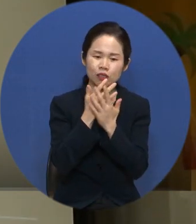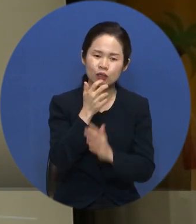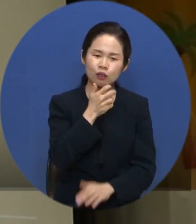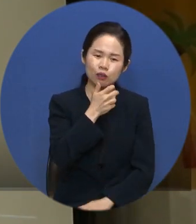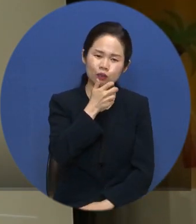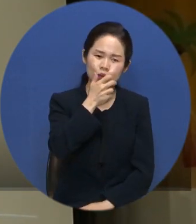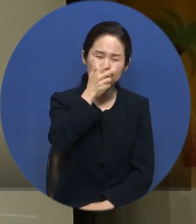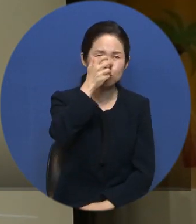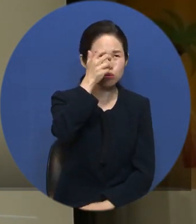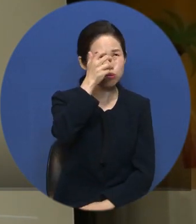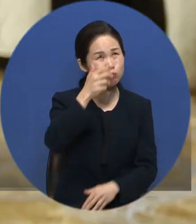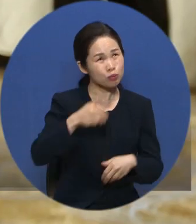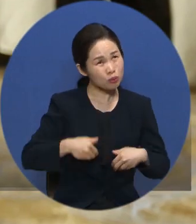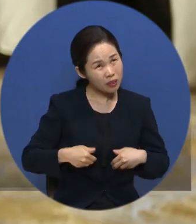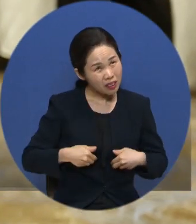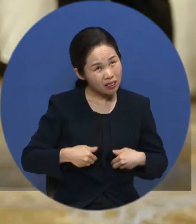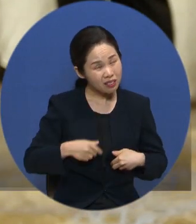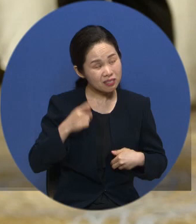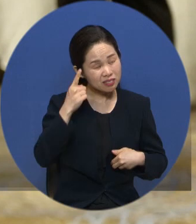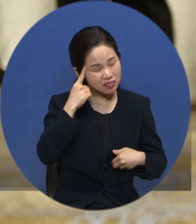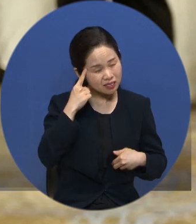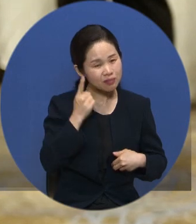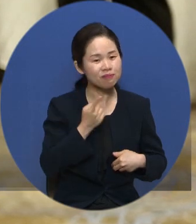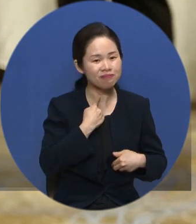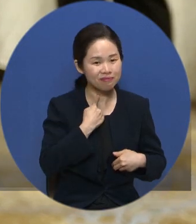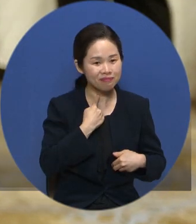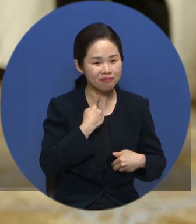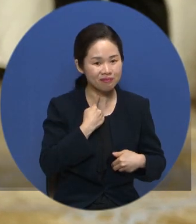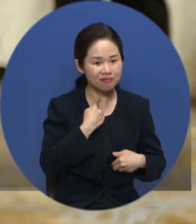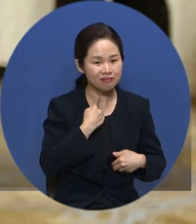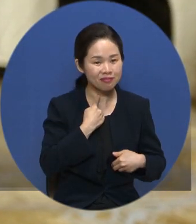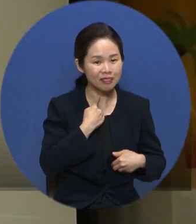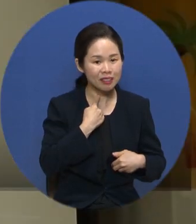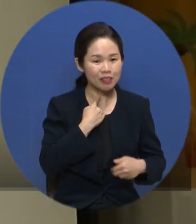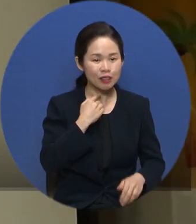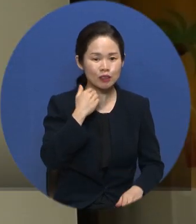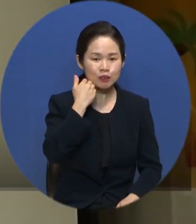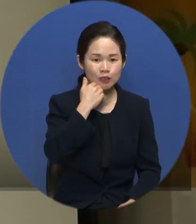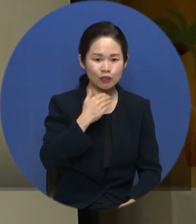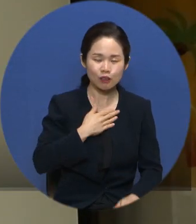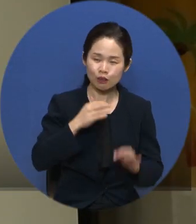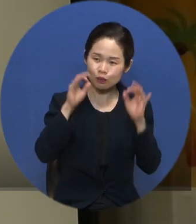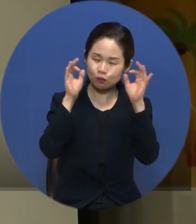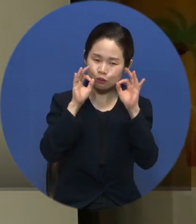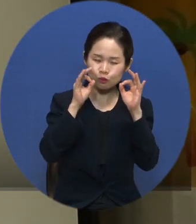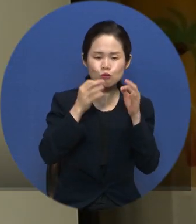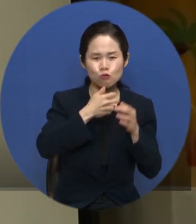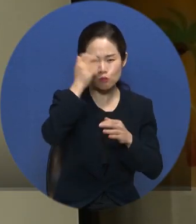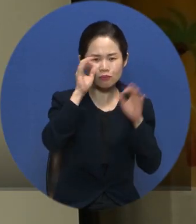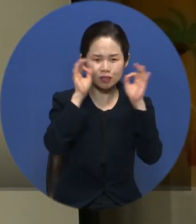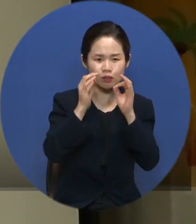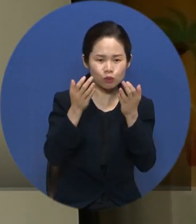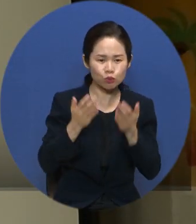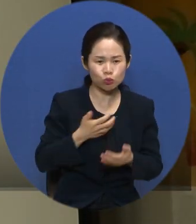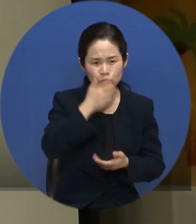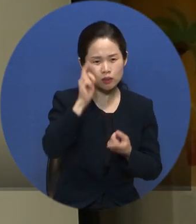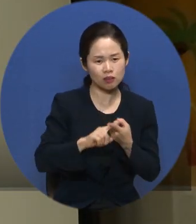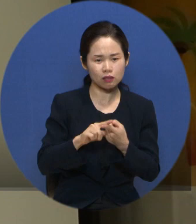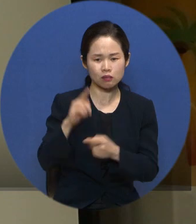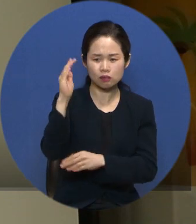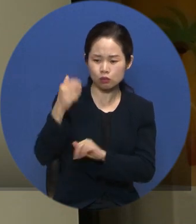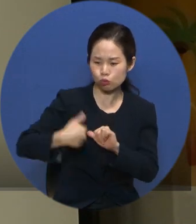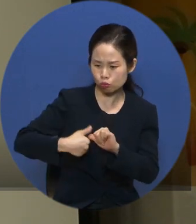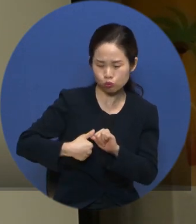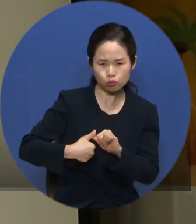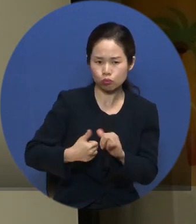한다는 생각이 많이 들었어요. 이런 누군가의 꿈을 찾아주거나 꿈에 대해서 얘기하는 사람이 많이 없었기